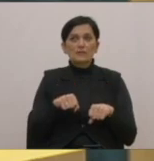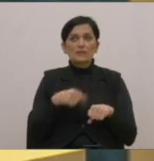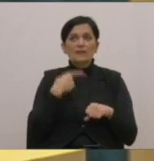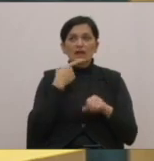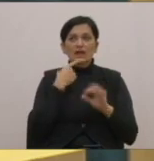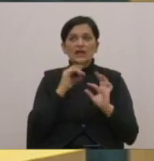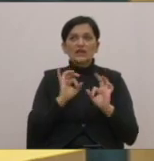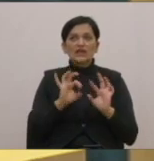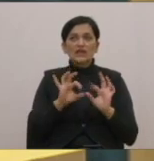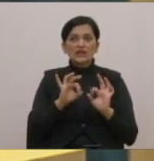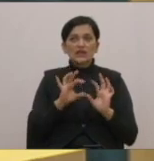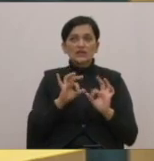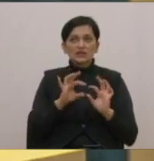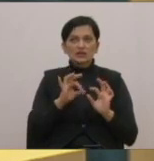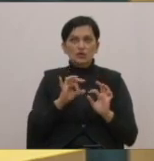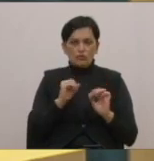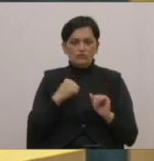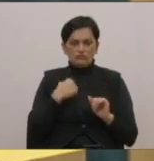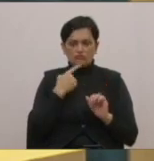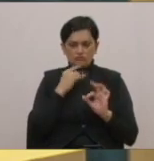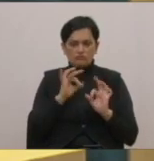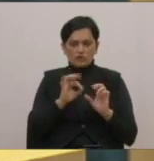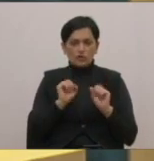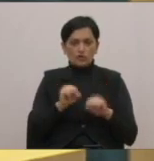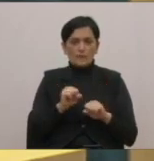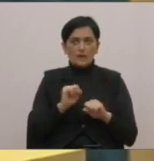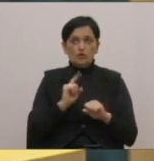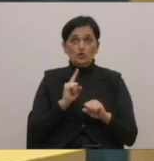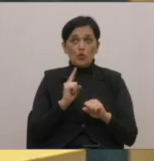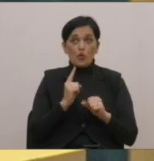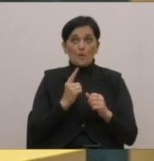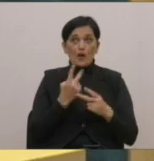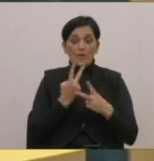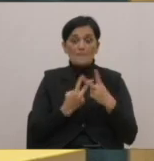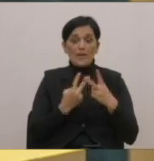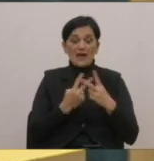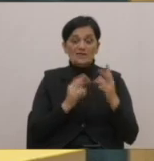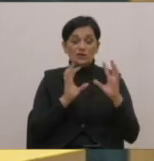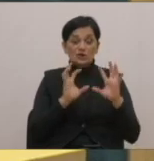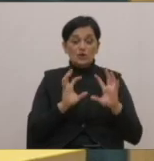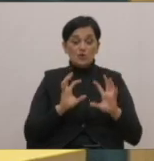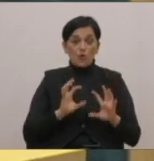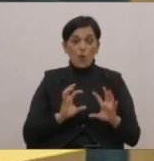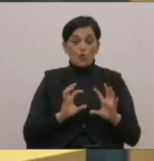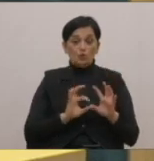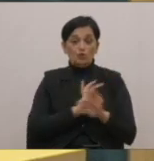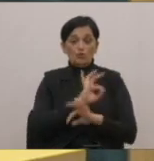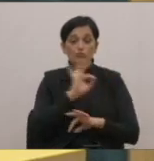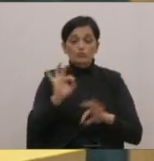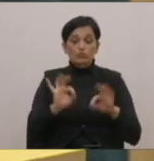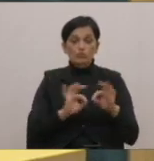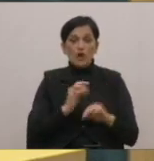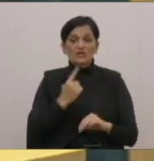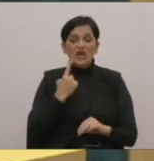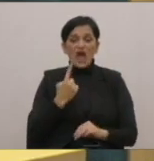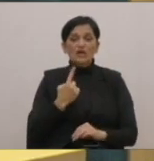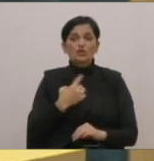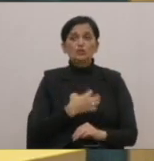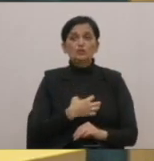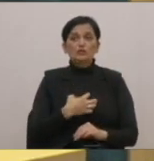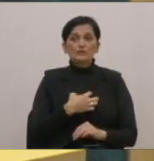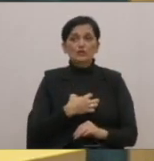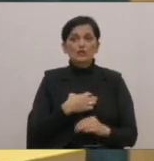გითხრათ, ასე ვთქვათ, დაბეჯითებით, რომ წარმოდგენილი პოტენციური კოდექსის პროექტი ერთმნიშვნელოვნად